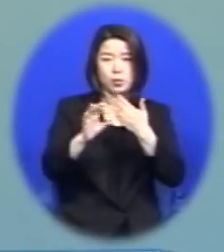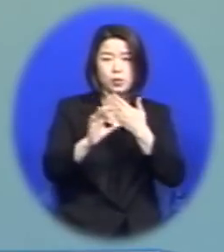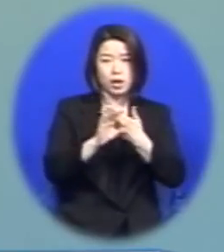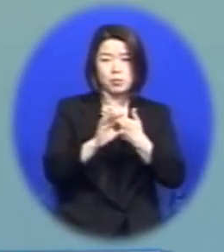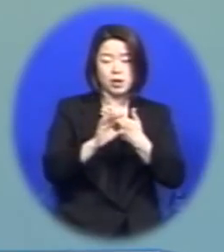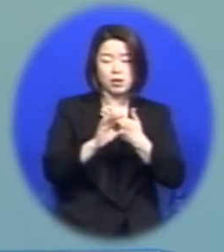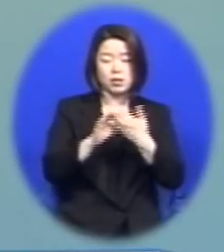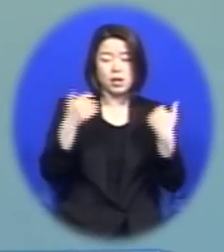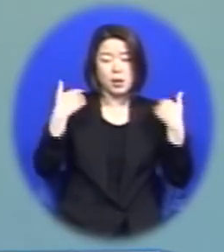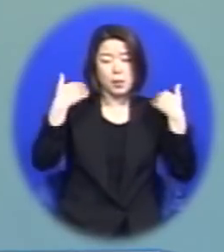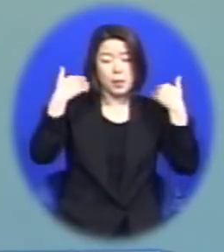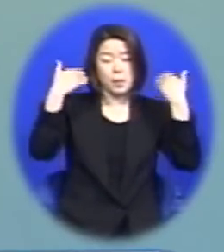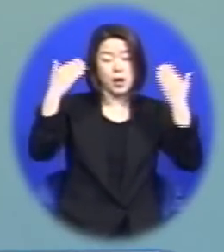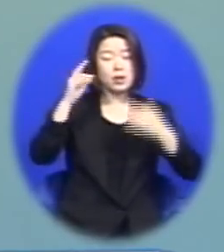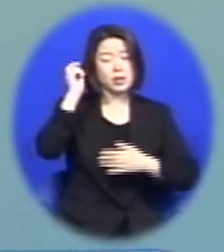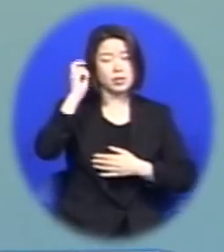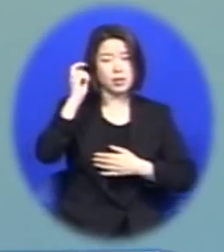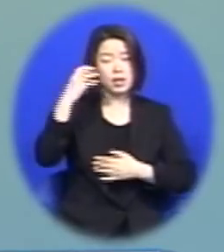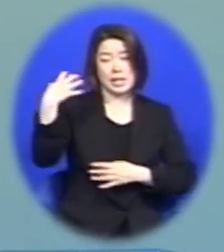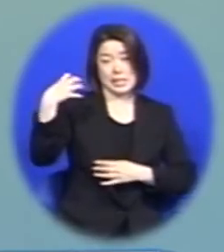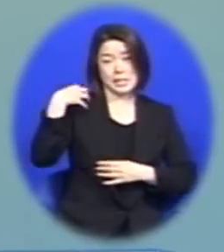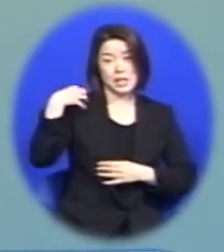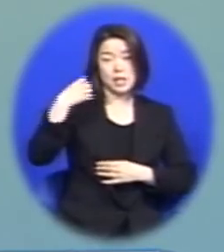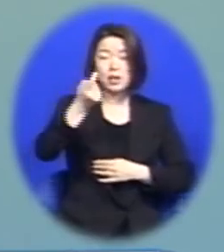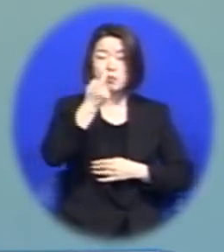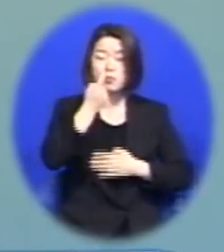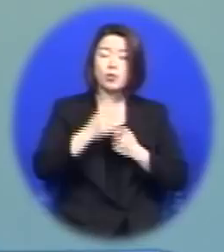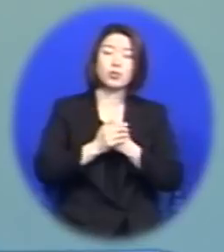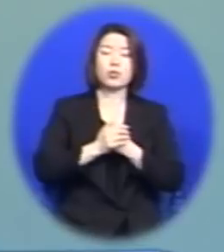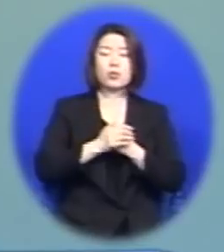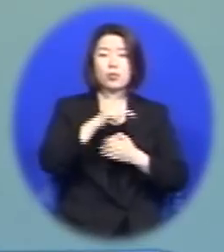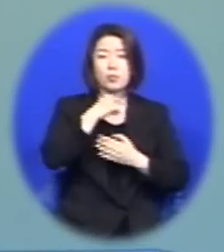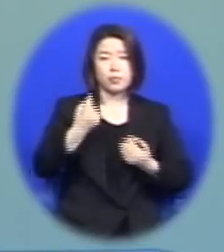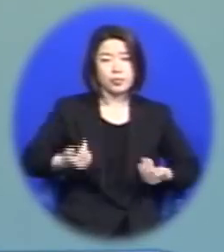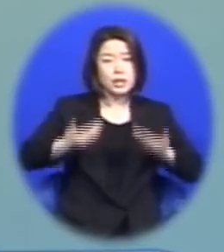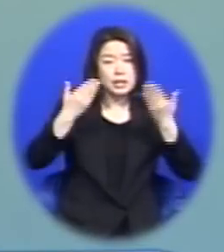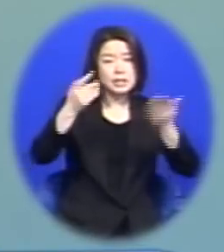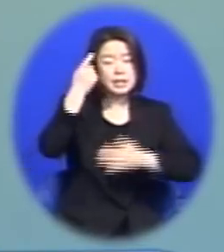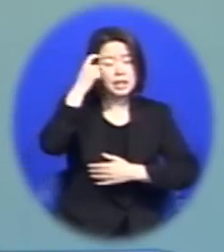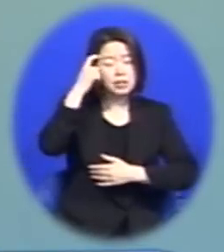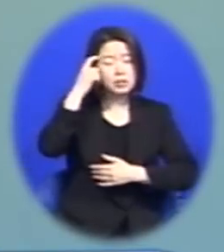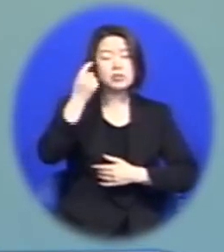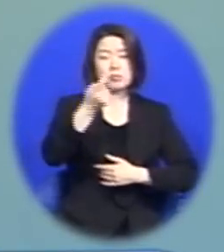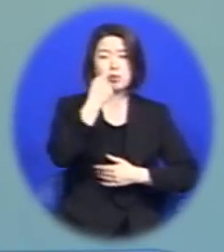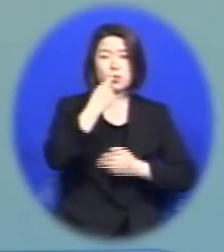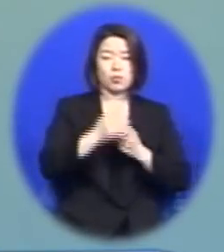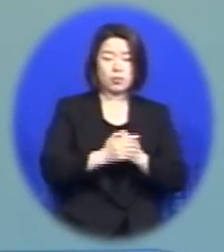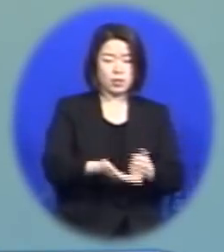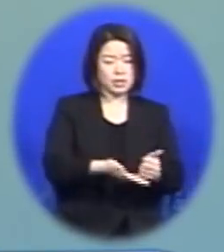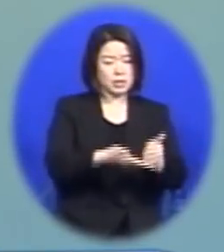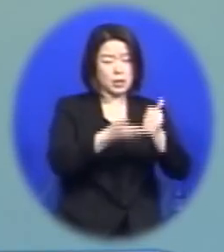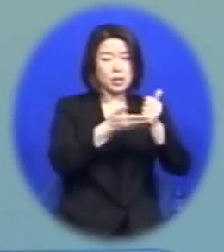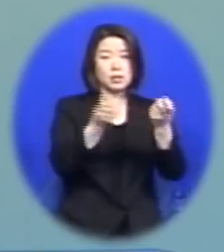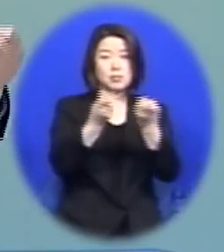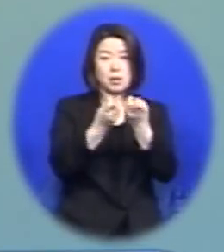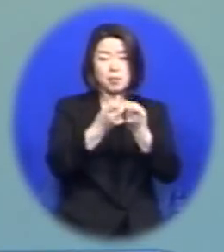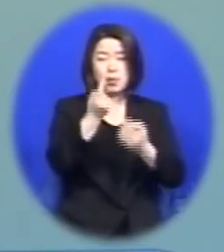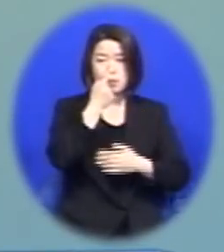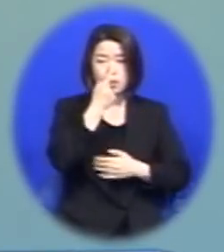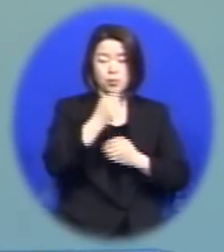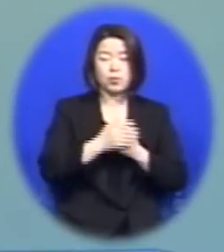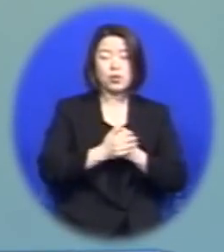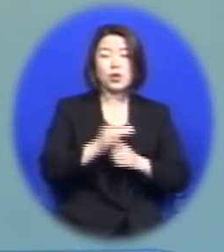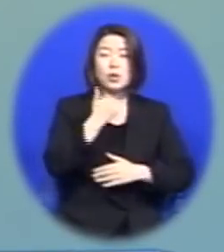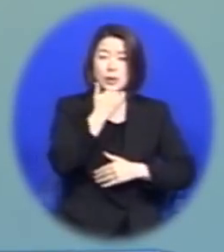거예요 책임감을 배우고 희생 정신을 배우고 섬기는 법을 배우고 기다리는